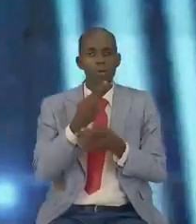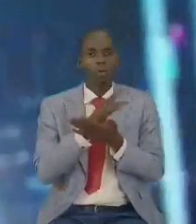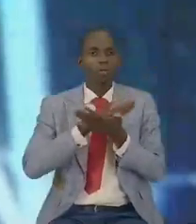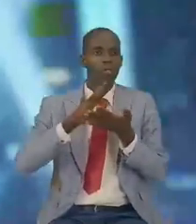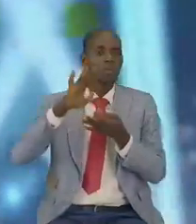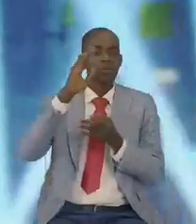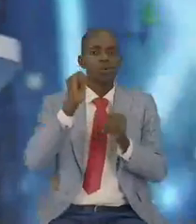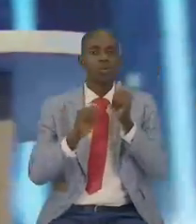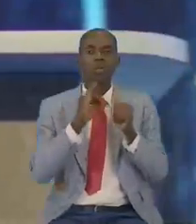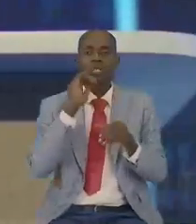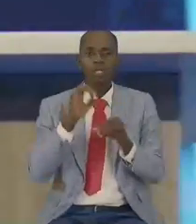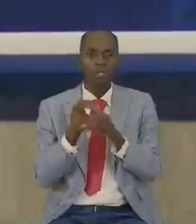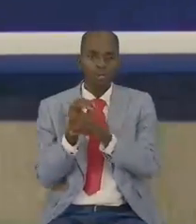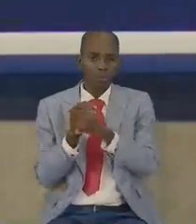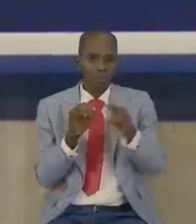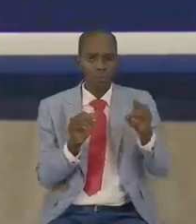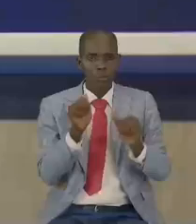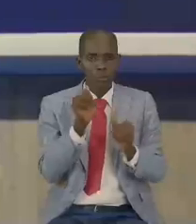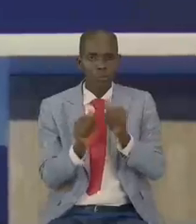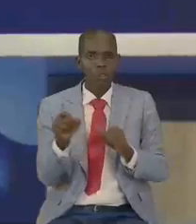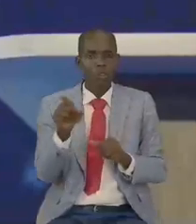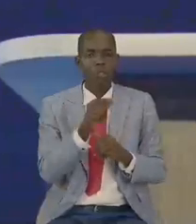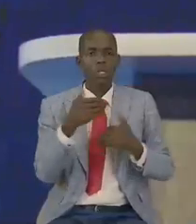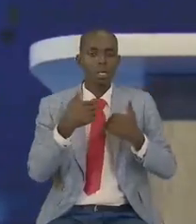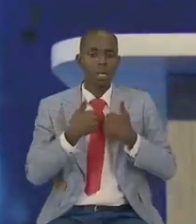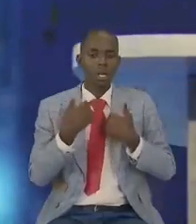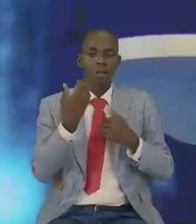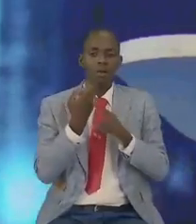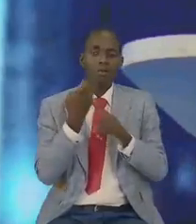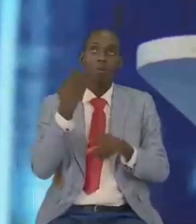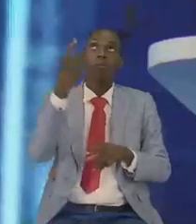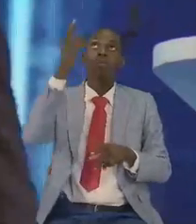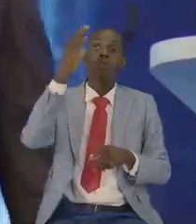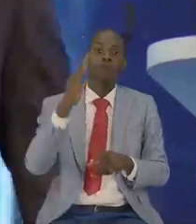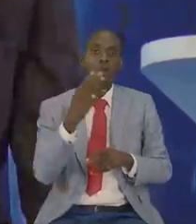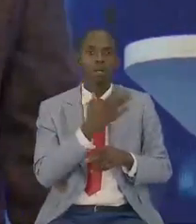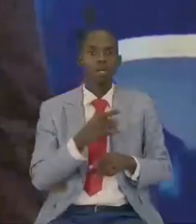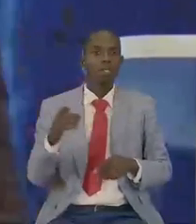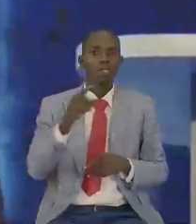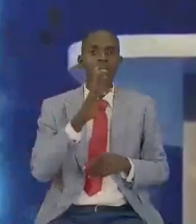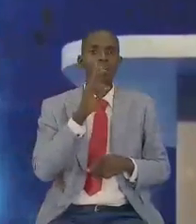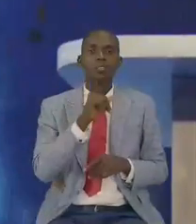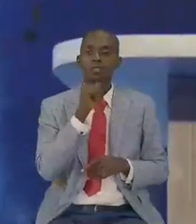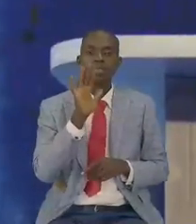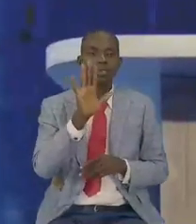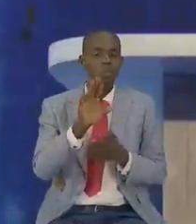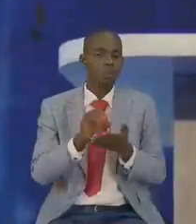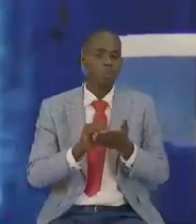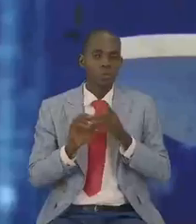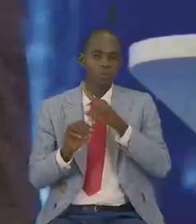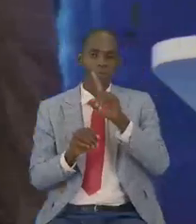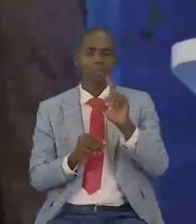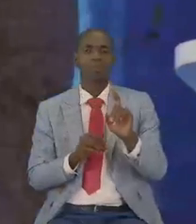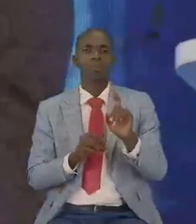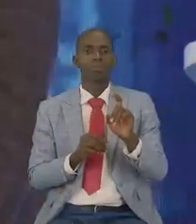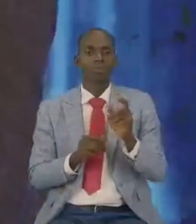vous, que vous avez reçu de Dieu, et que que vous ne vous appartenez point à vous-même. Vous